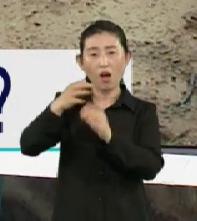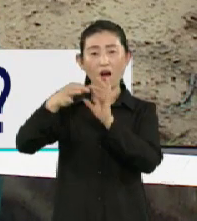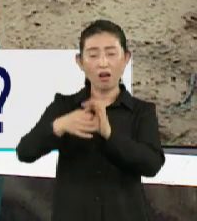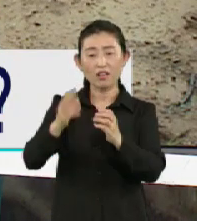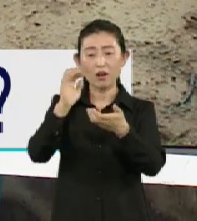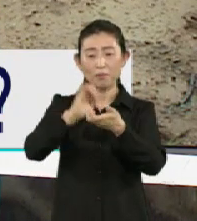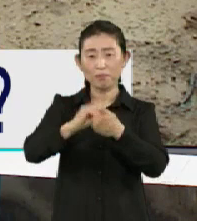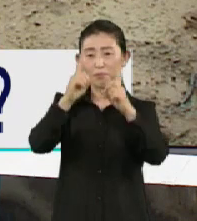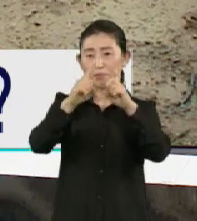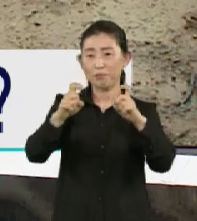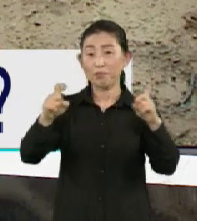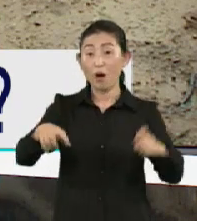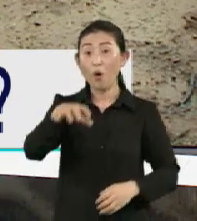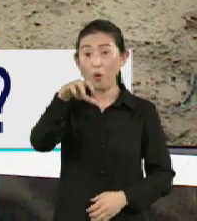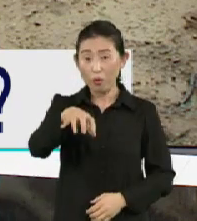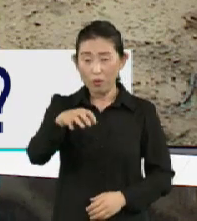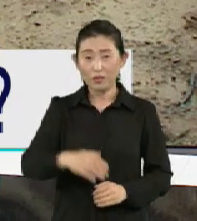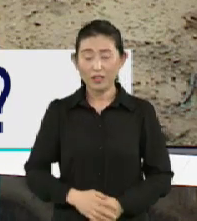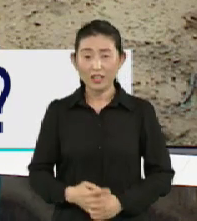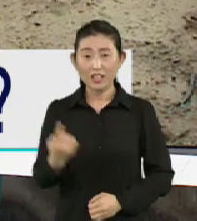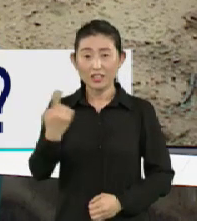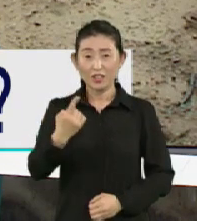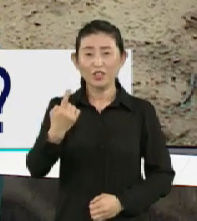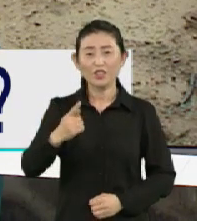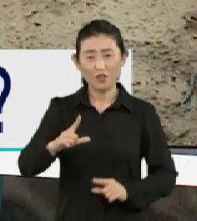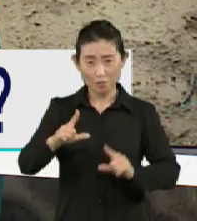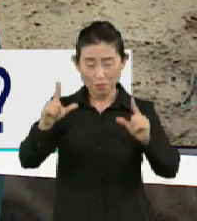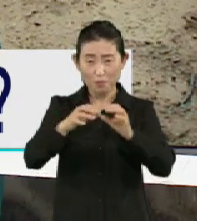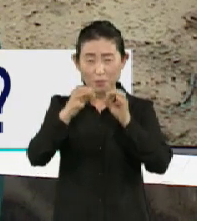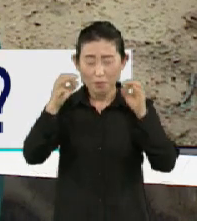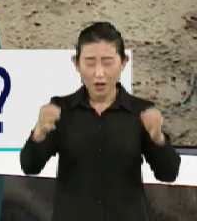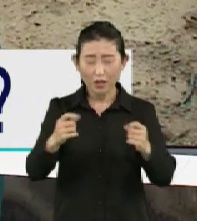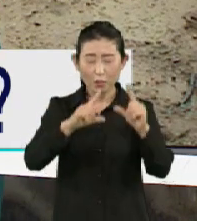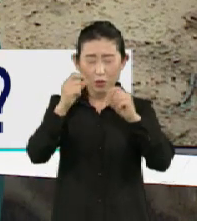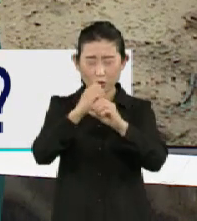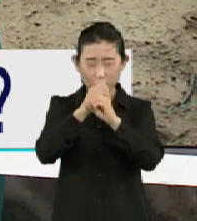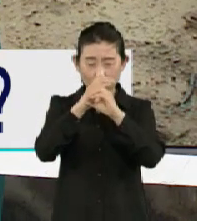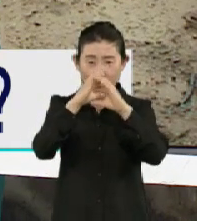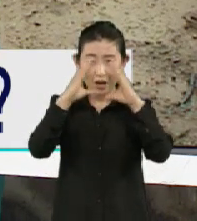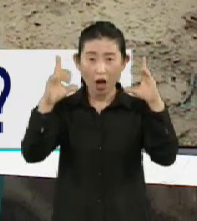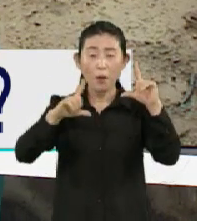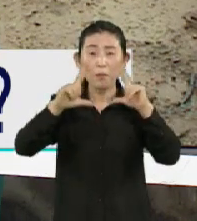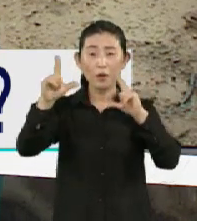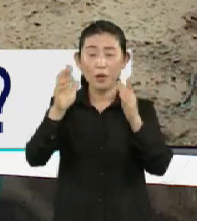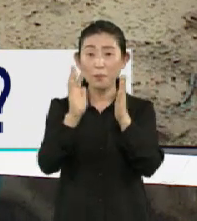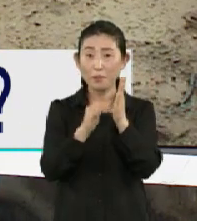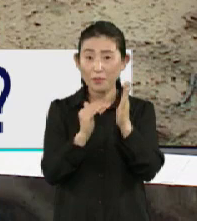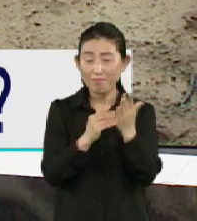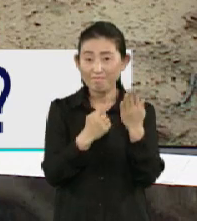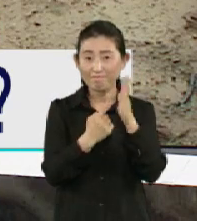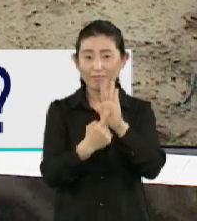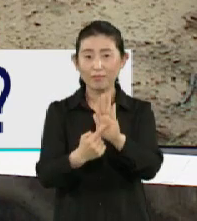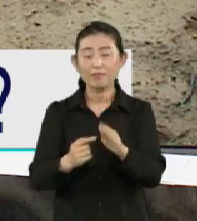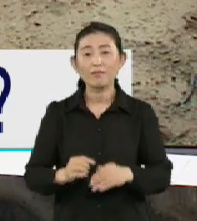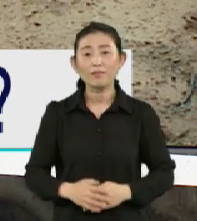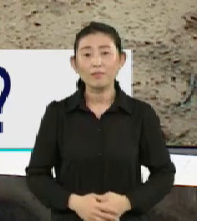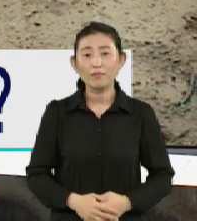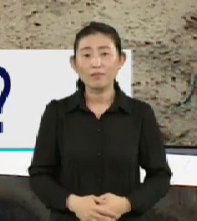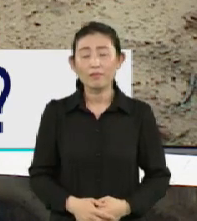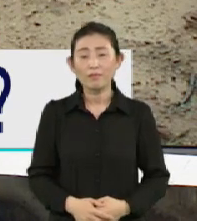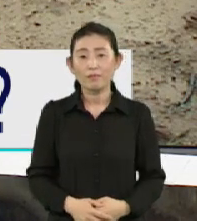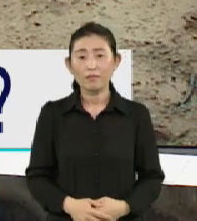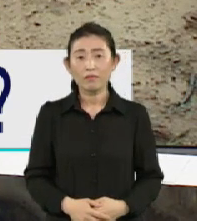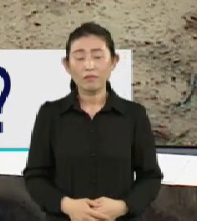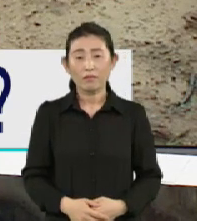터와 유적이 발견된 건데요. 천년 만에 실체를 드러낸 신비 사찰, 천흥사의 비밀이 공개됐습니다. 김진석 기자가